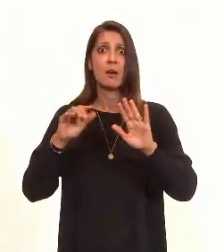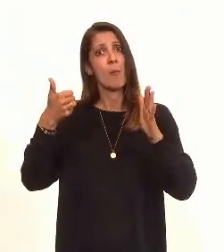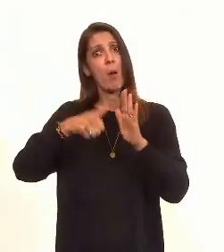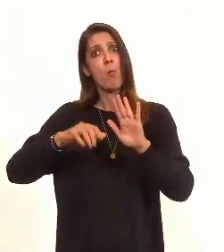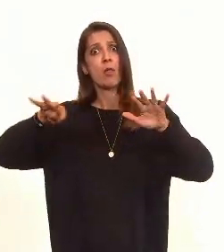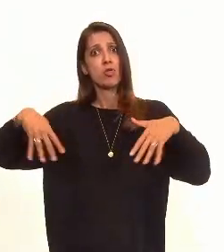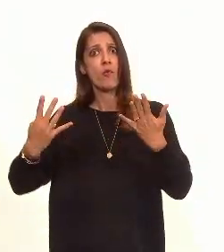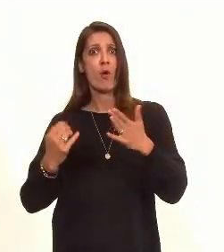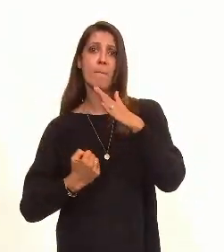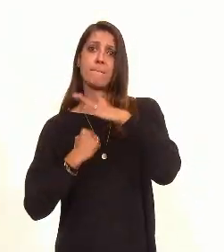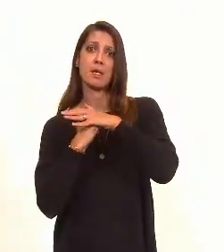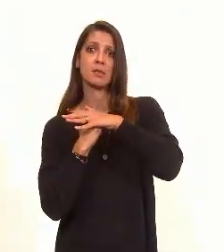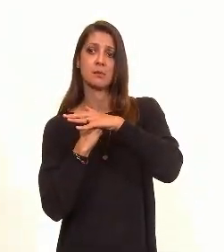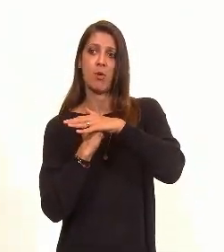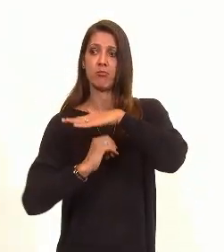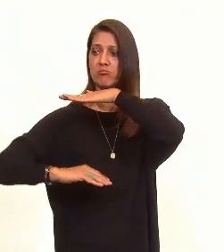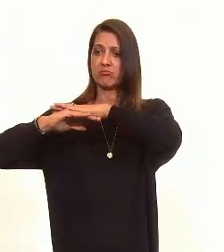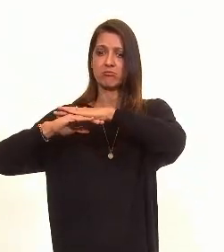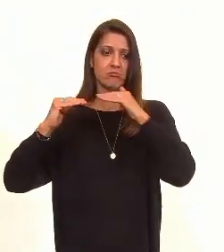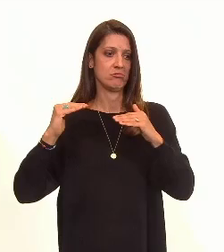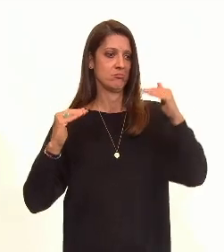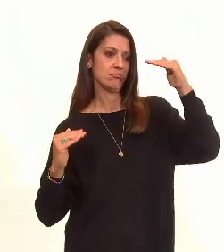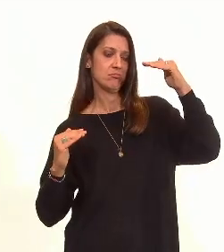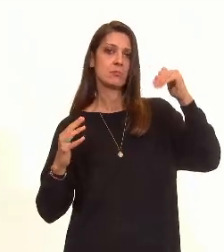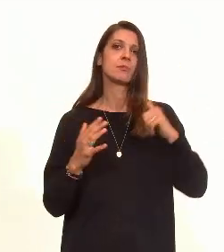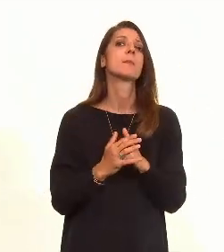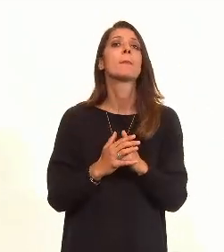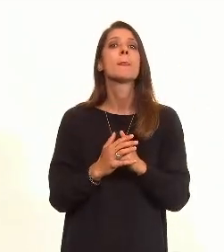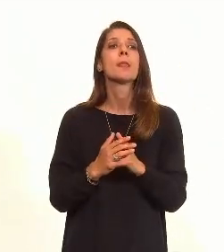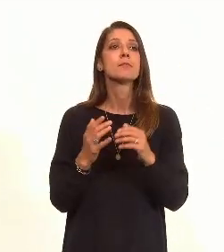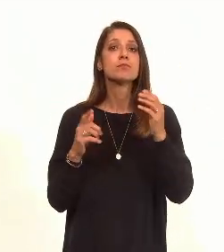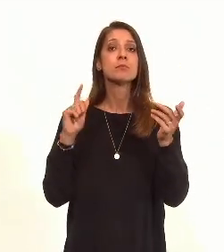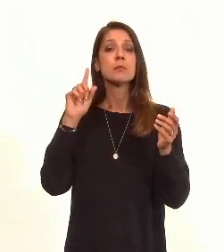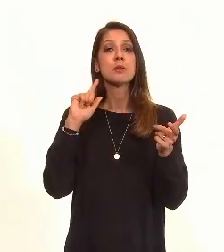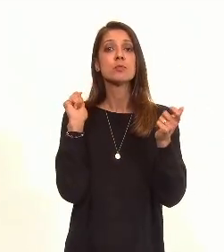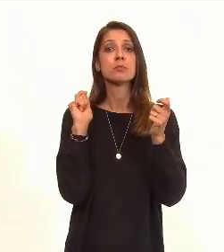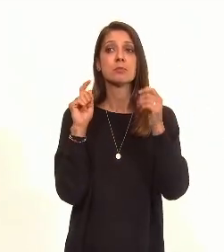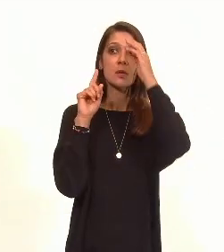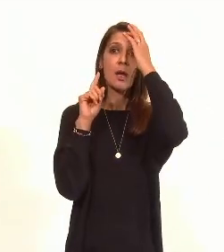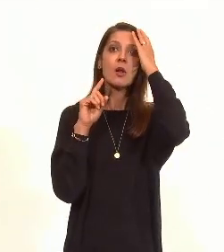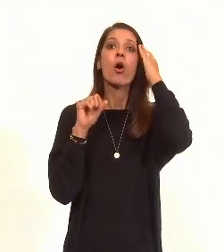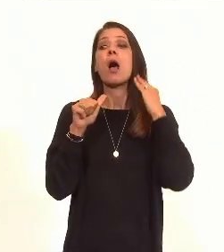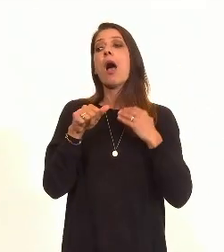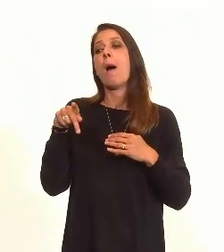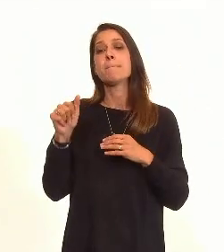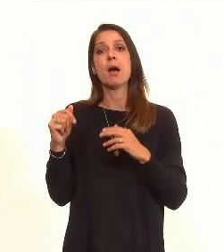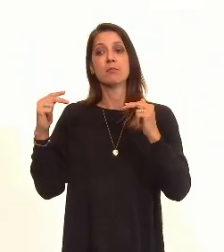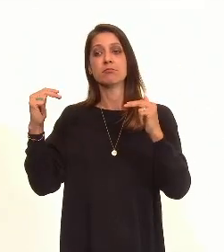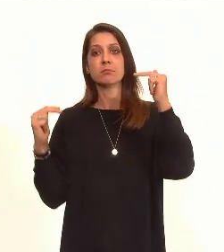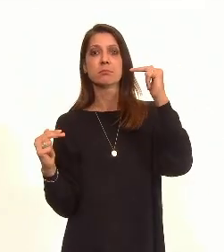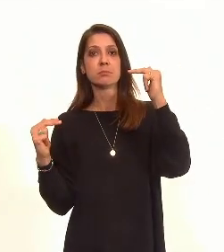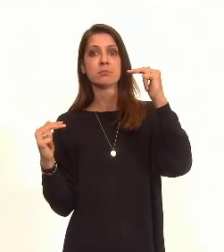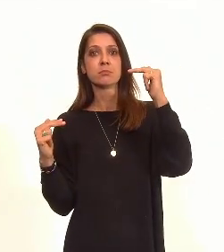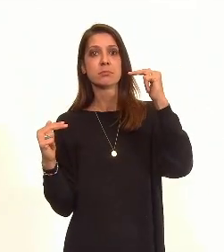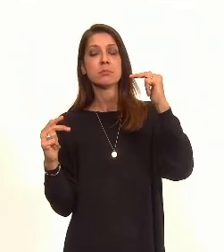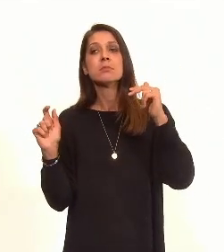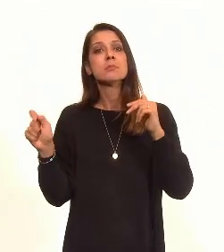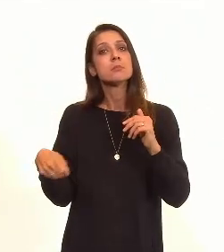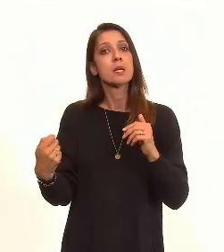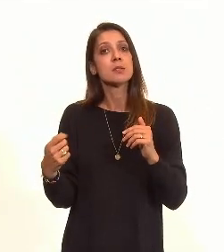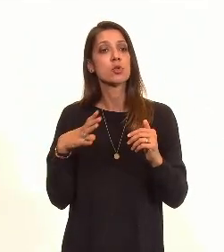loin en tout cas du plafonnement de la PCH. Ce changement, finalement revu avec l'APA, ne compense pas la hiérarchie des valeurs qu'il va y avoir